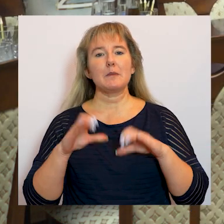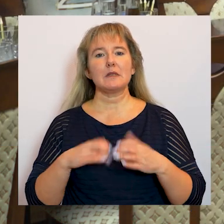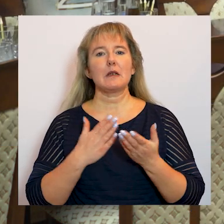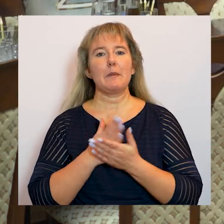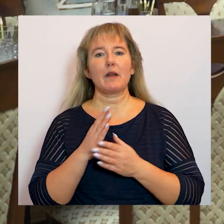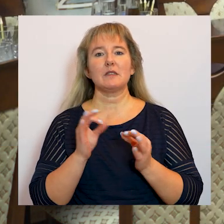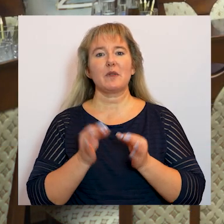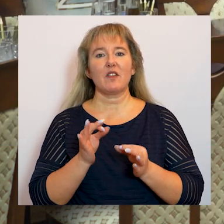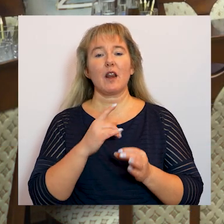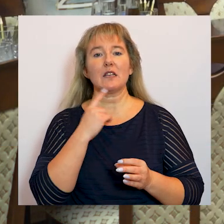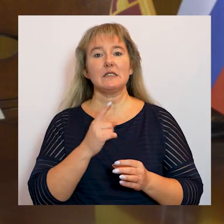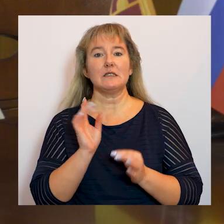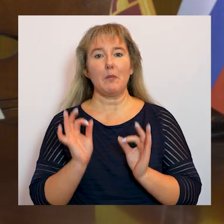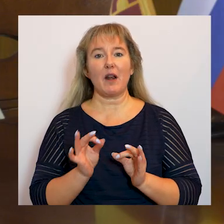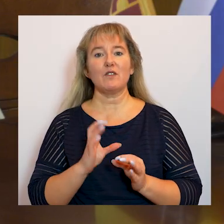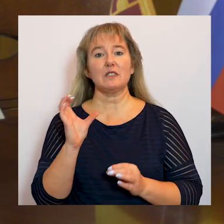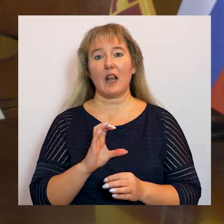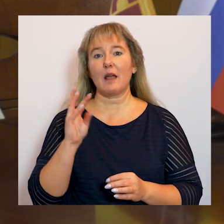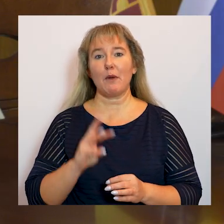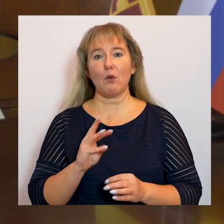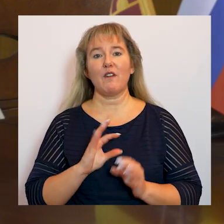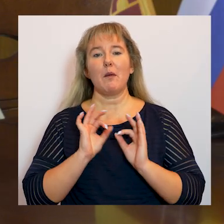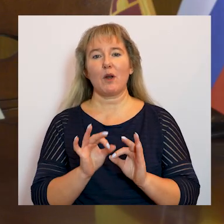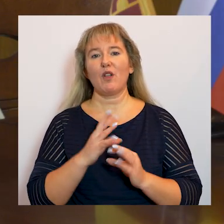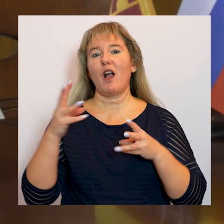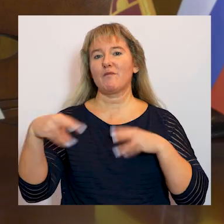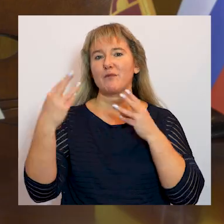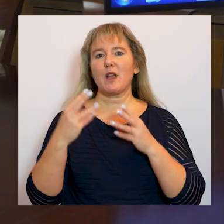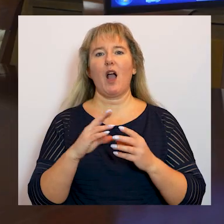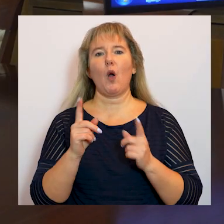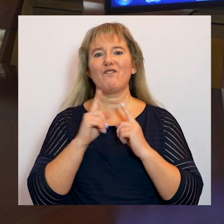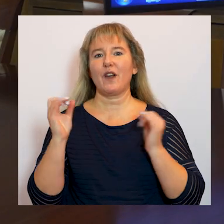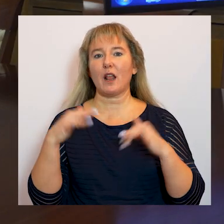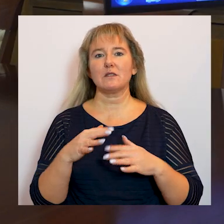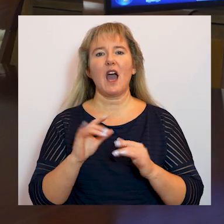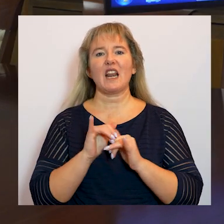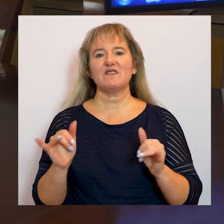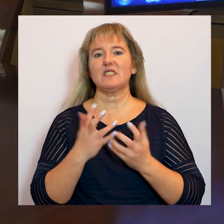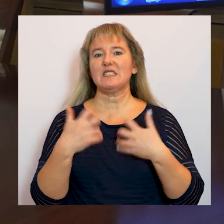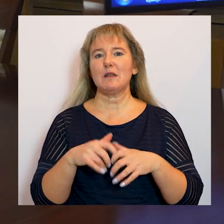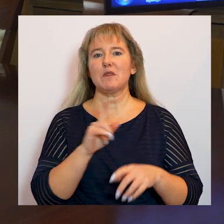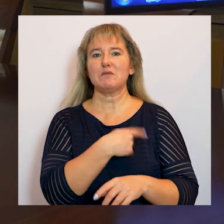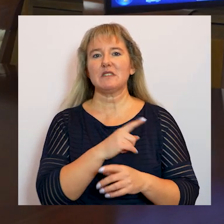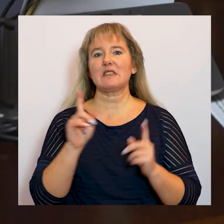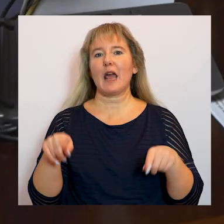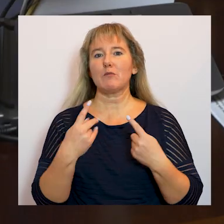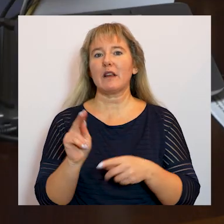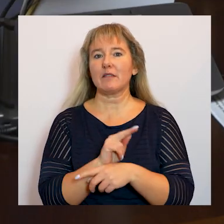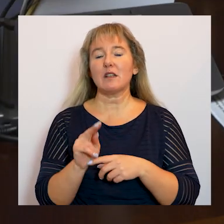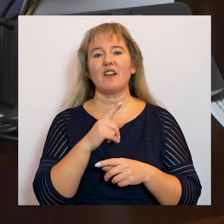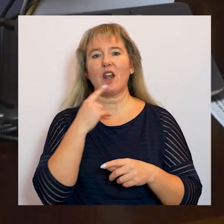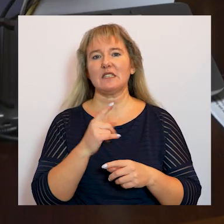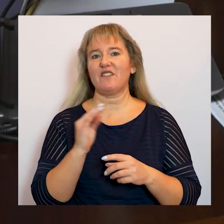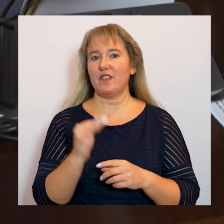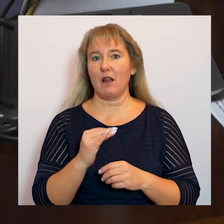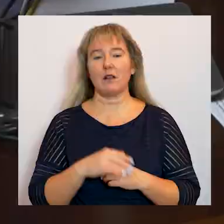Председатель партии «Справедливая Россия за правду» Сергей Миронов провел видеоконференцию по теме «Развитие системы медицинской реабилитации в